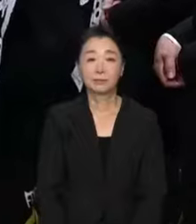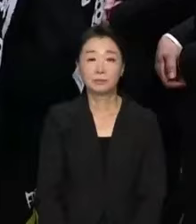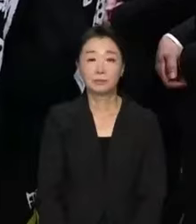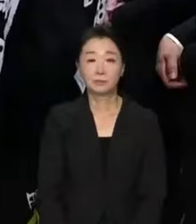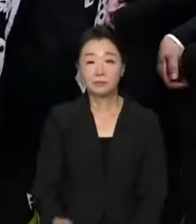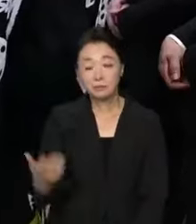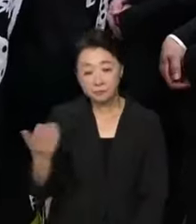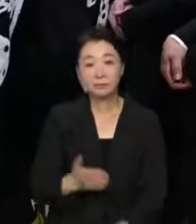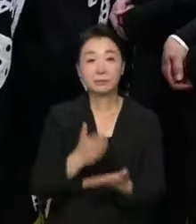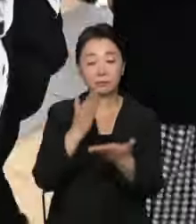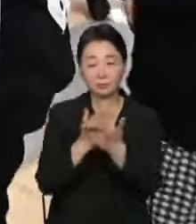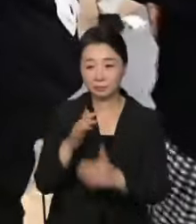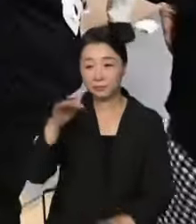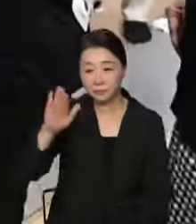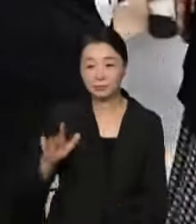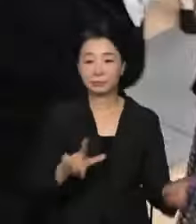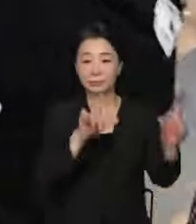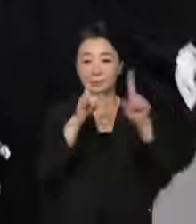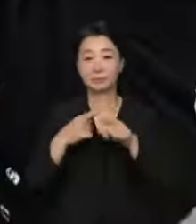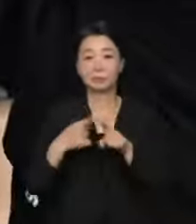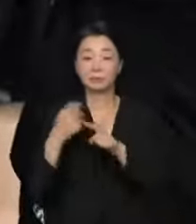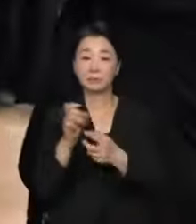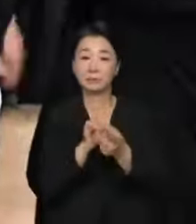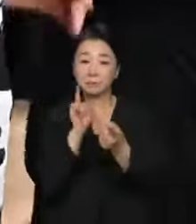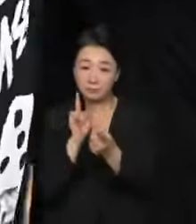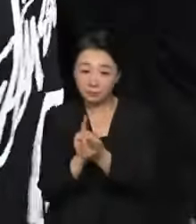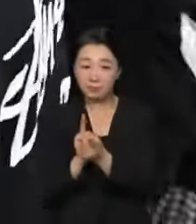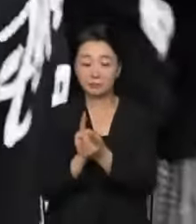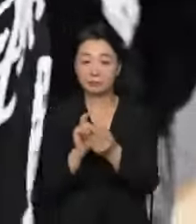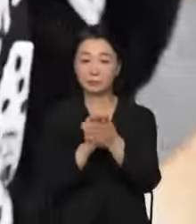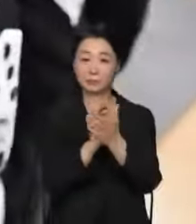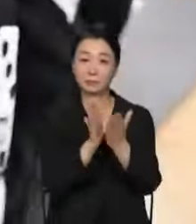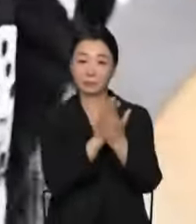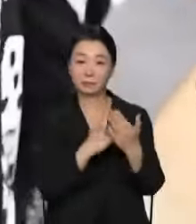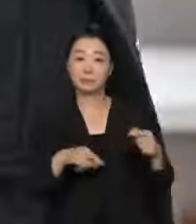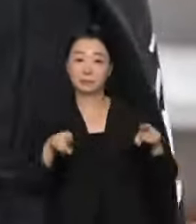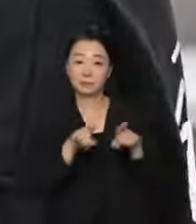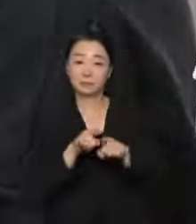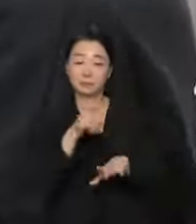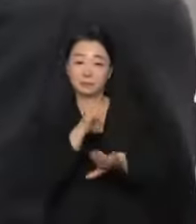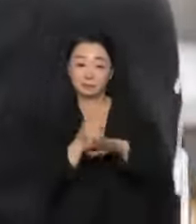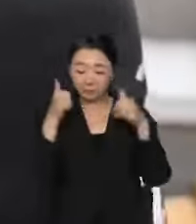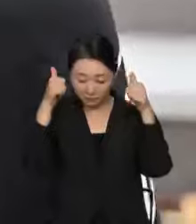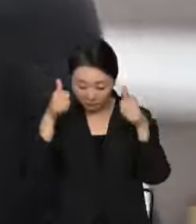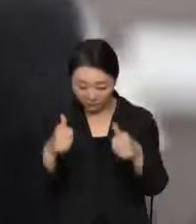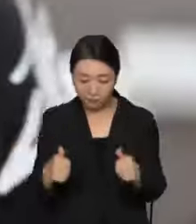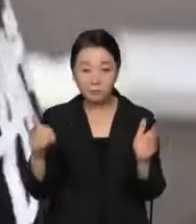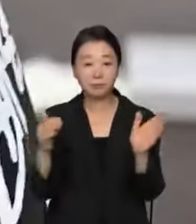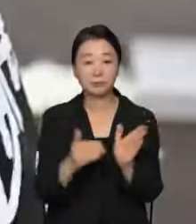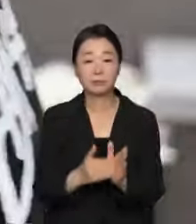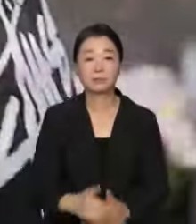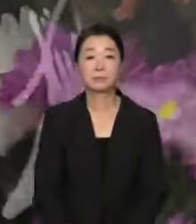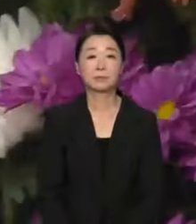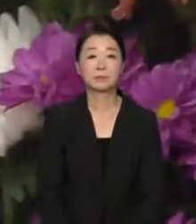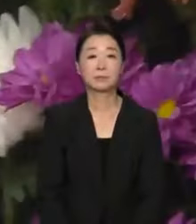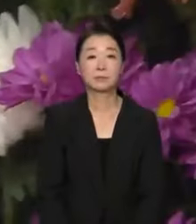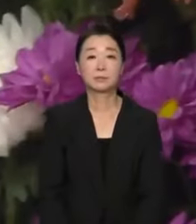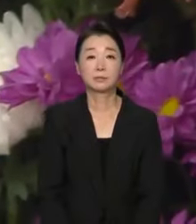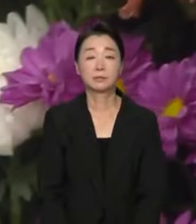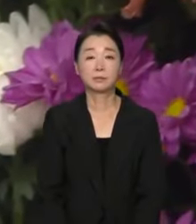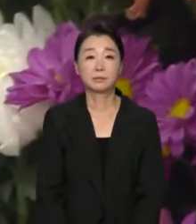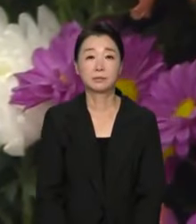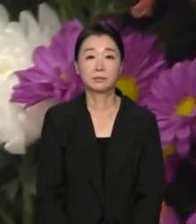아프지 말고 랩하며 지내다 다시 만나자고 친구와 가족들은 마지막 인사를 했습니다. JTBC